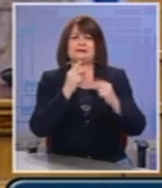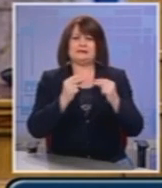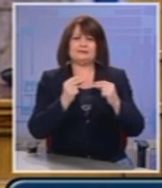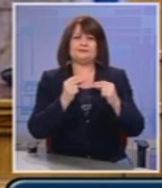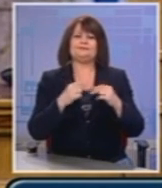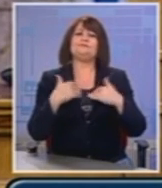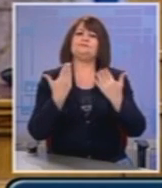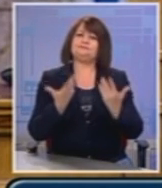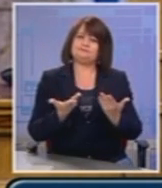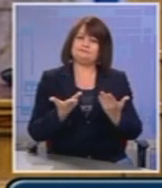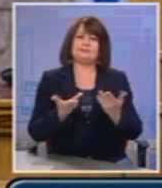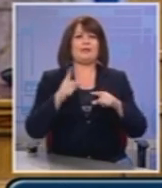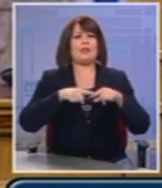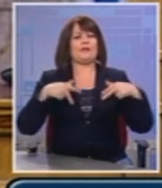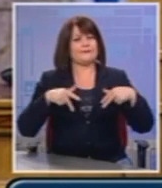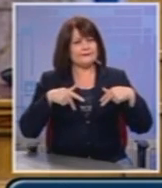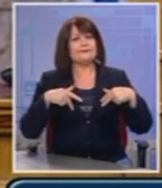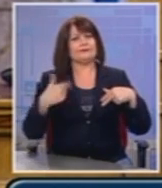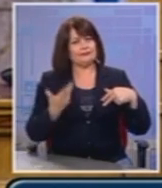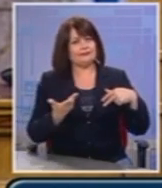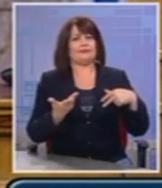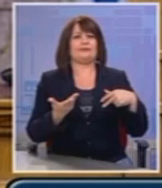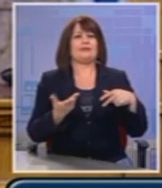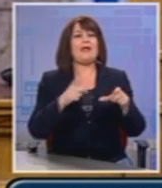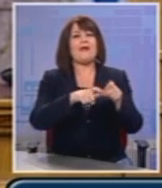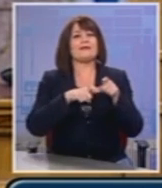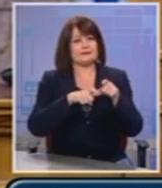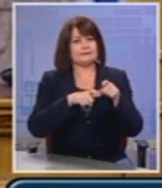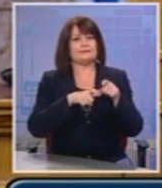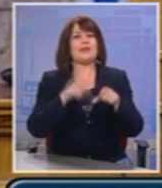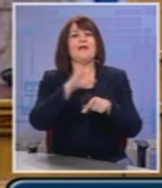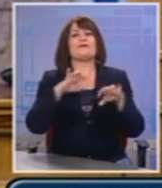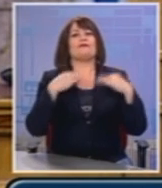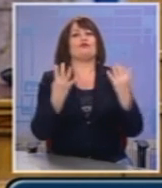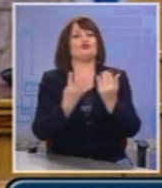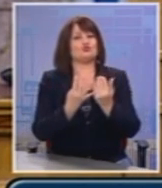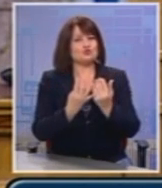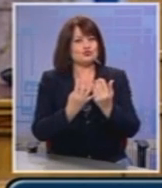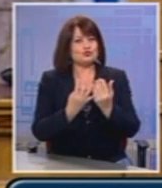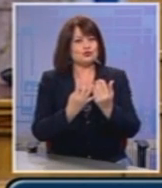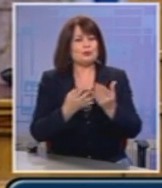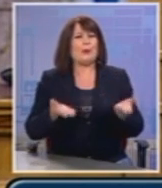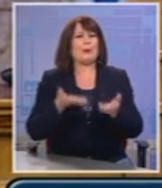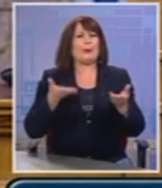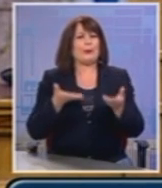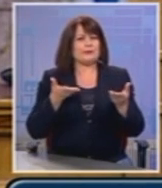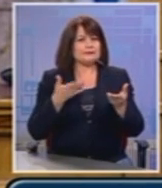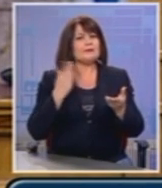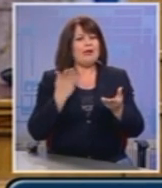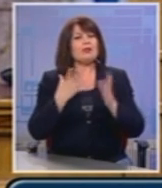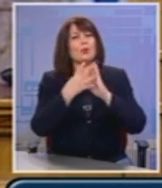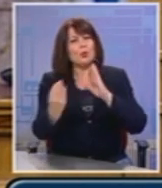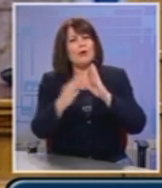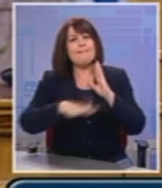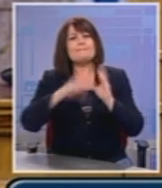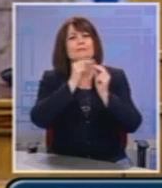τους μεταξύ της ελληνικής κυβέρνησης και των εταίρων της ευρωζώνης προκειμένου να αμβλυνθεί οποιοσδήποτε αντίκτυπος